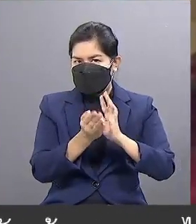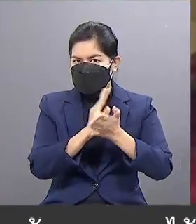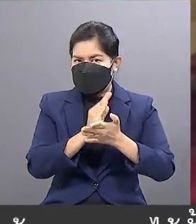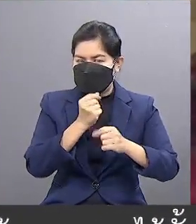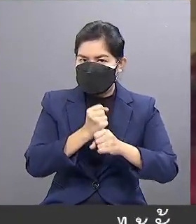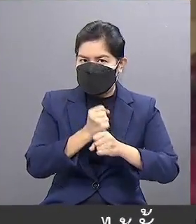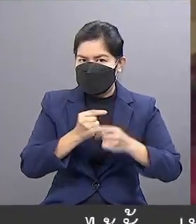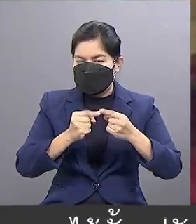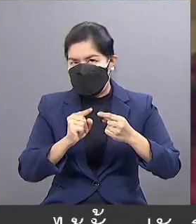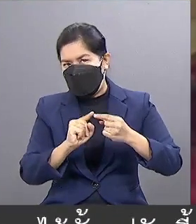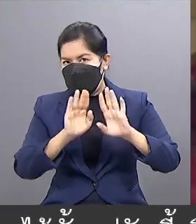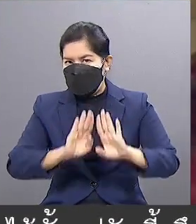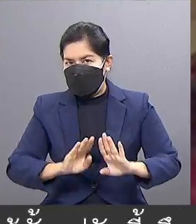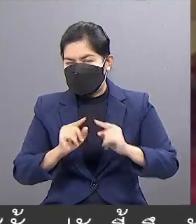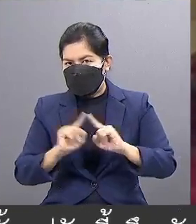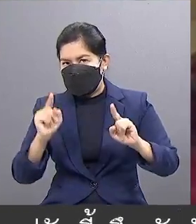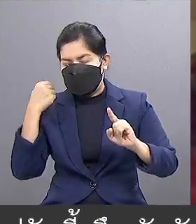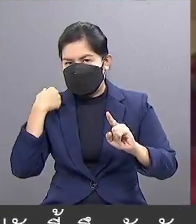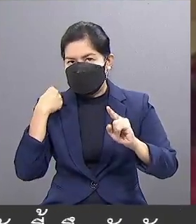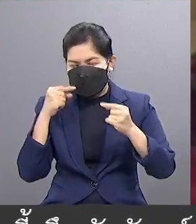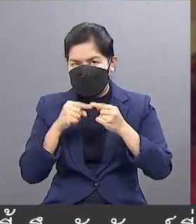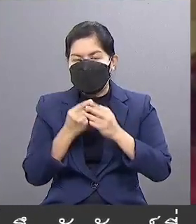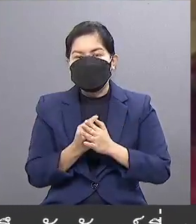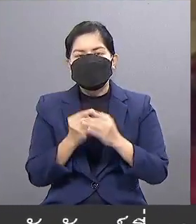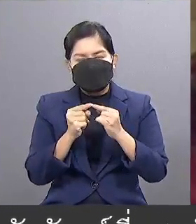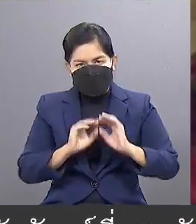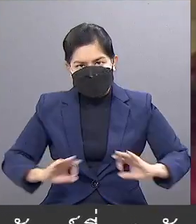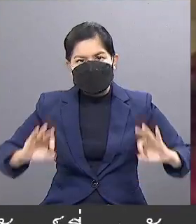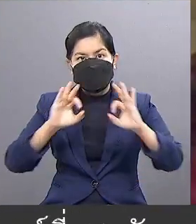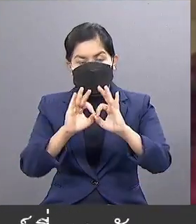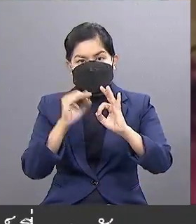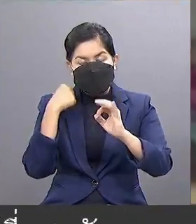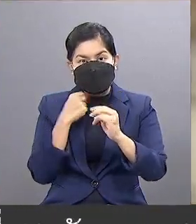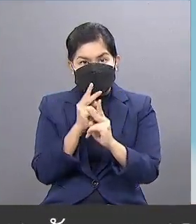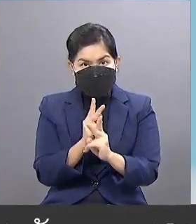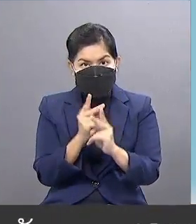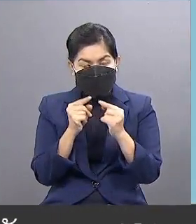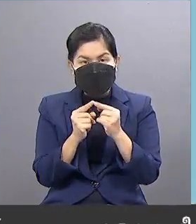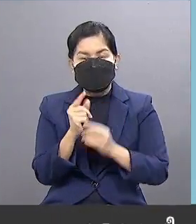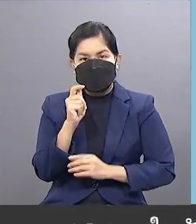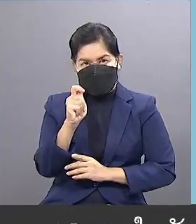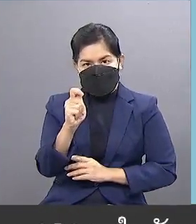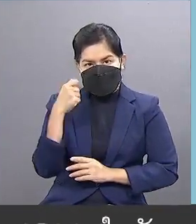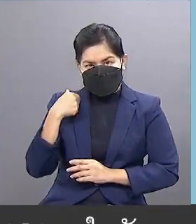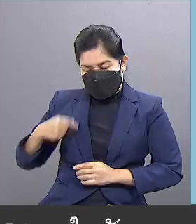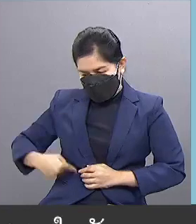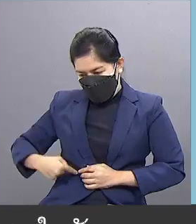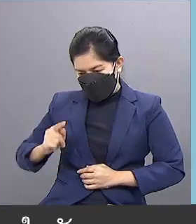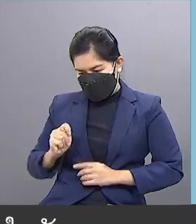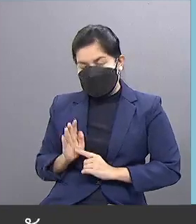อวัยวะสำคัญซึ่งเป็นสถานที่เก็บวิตามินเอไว้นั่นก็คือตับของเรานั่นเอง